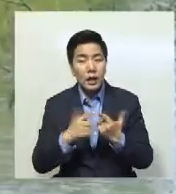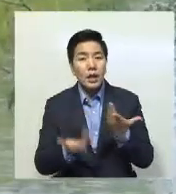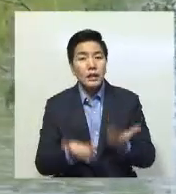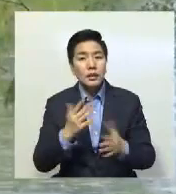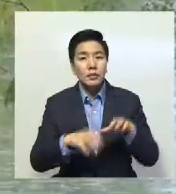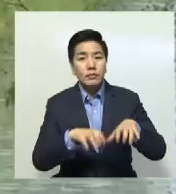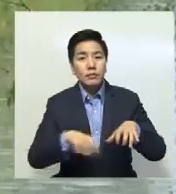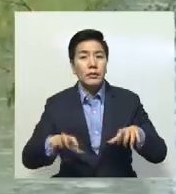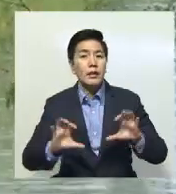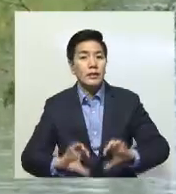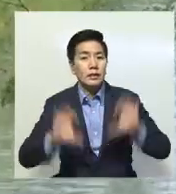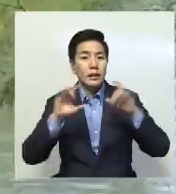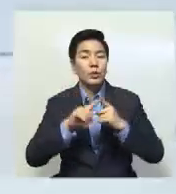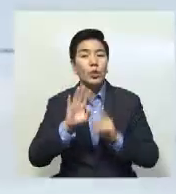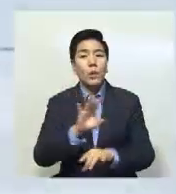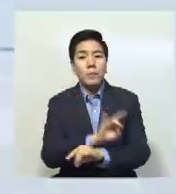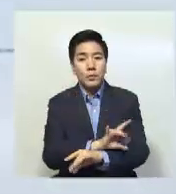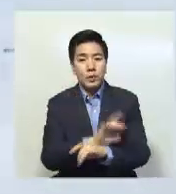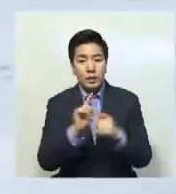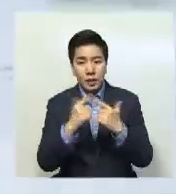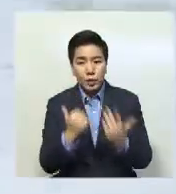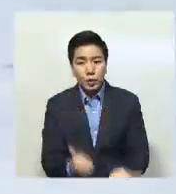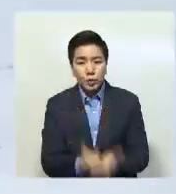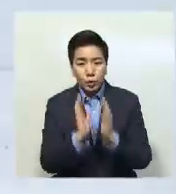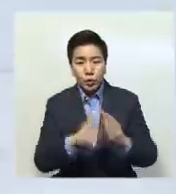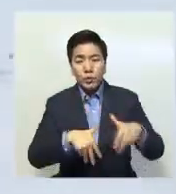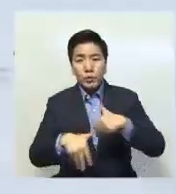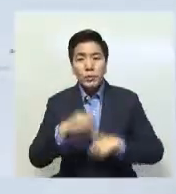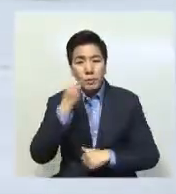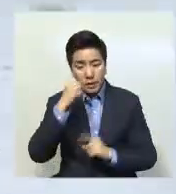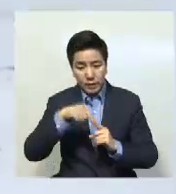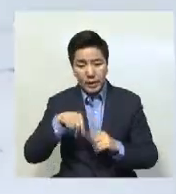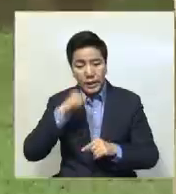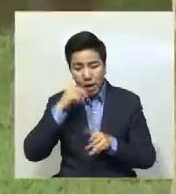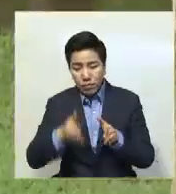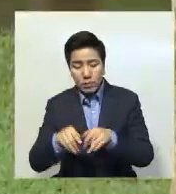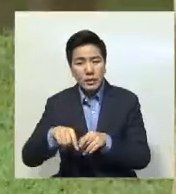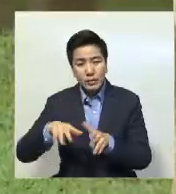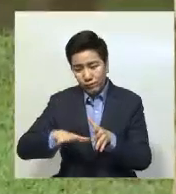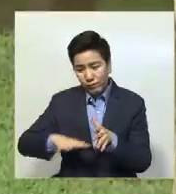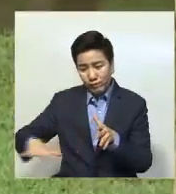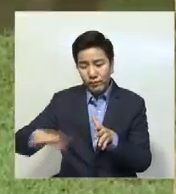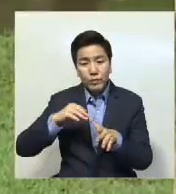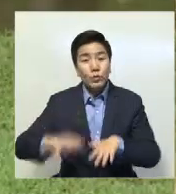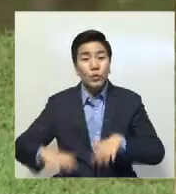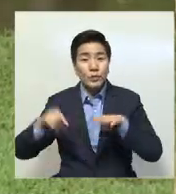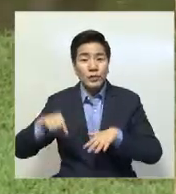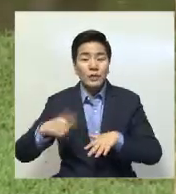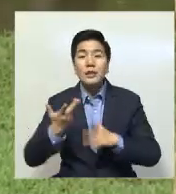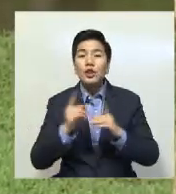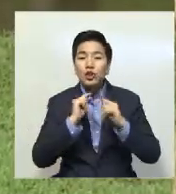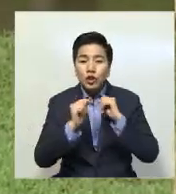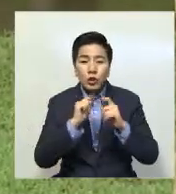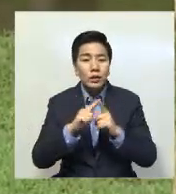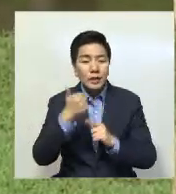น่วยงานราชการในจังหวัดเพชรบุรีเพื่อนำมาช่วยเหลือชาวบ้านที่อยู่บริเวณต้นน้ำของเขื่อนแก่งกระจานหรือสามารถติดต่